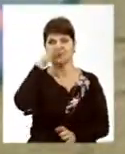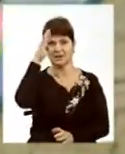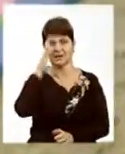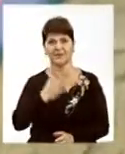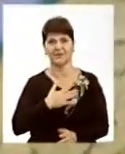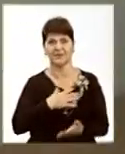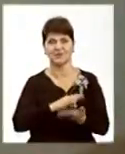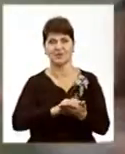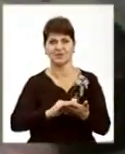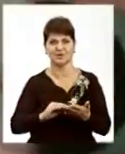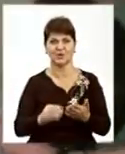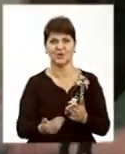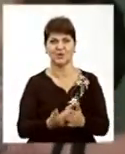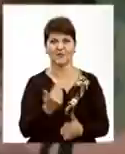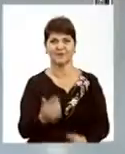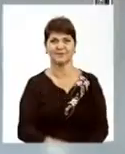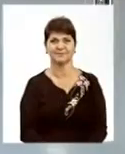Наталя Колодієва, Вадим Наумчак, новини.